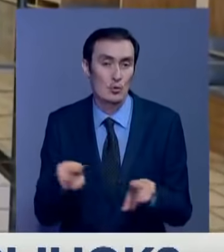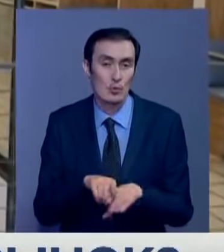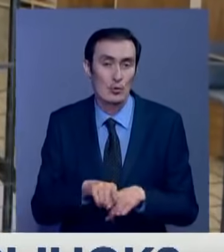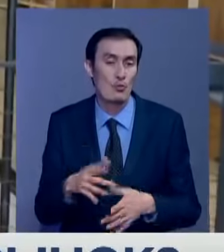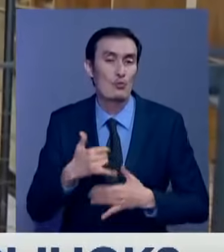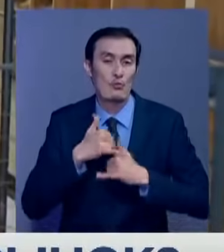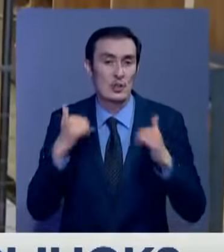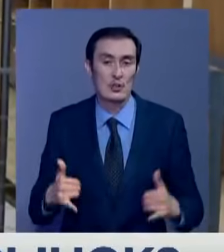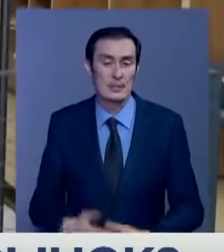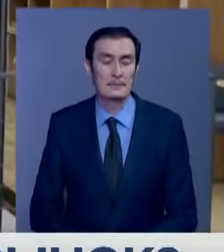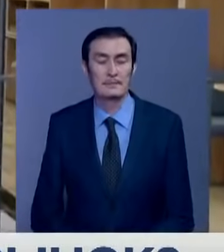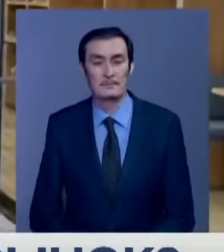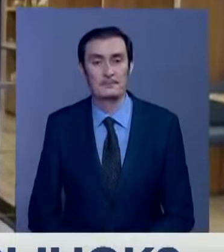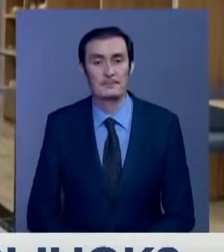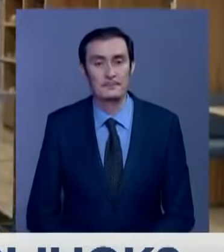выросла.